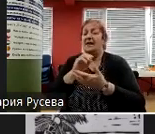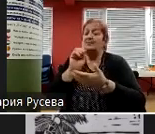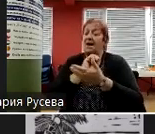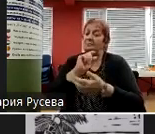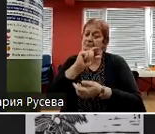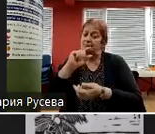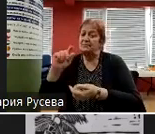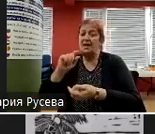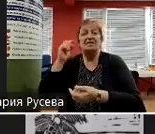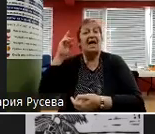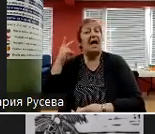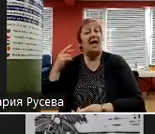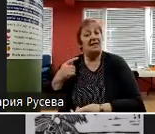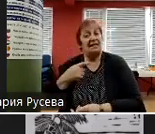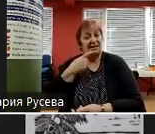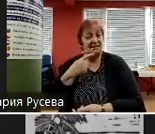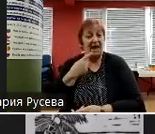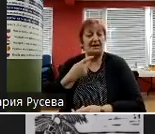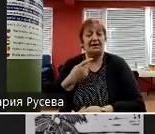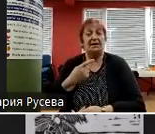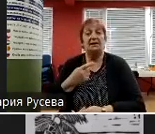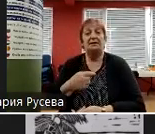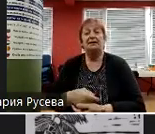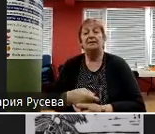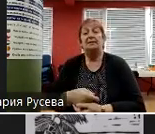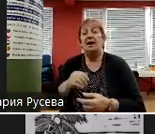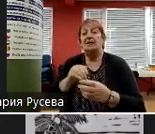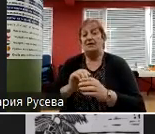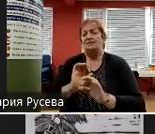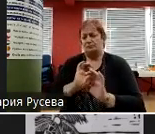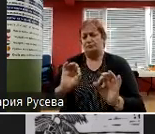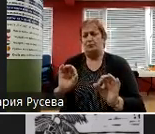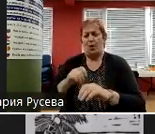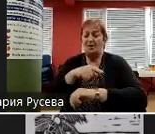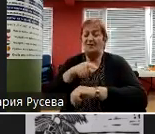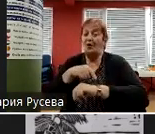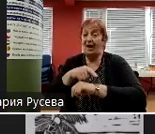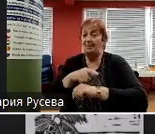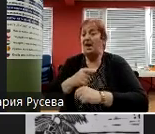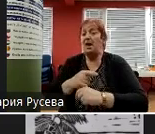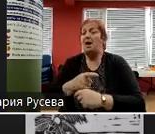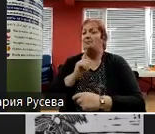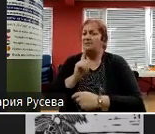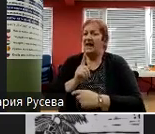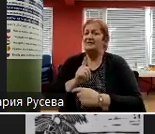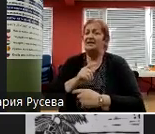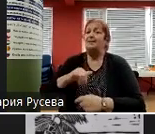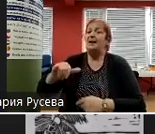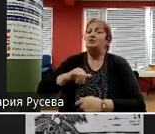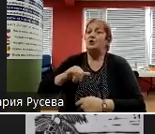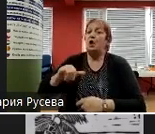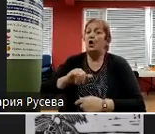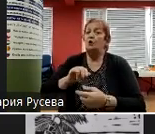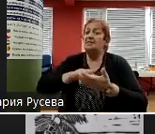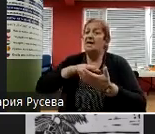на английски в реално време, необходим ли е международен